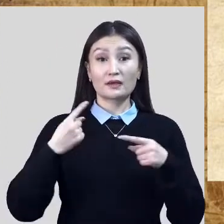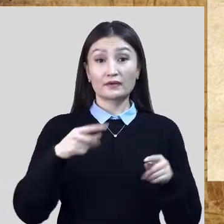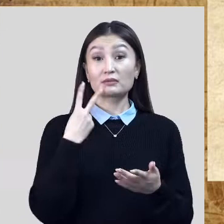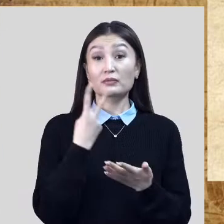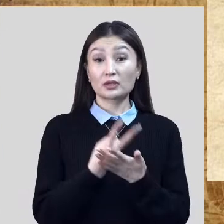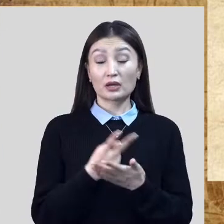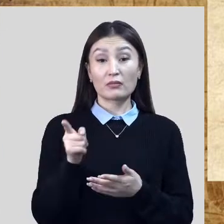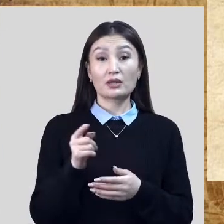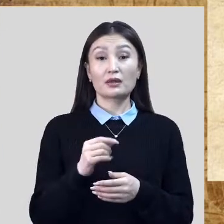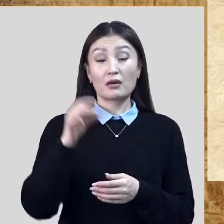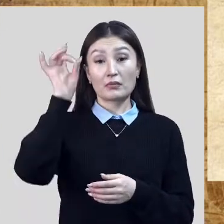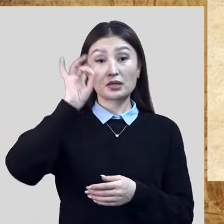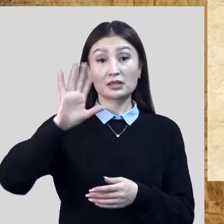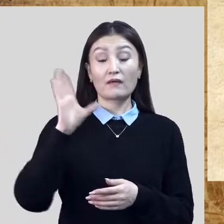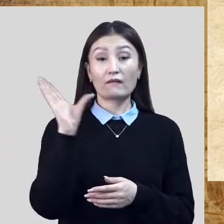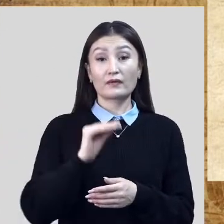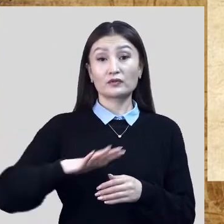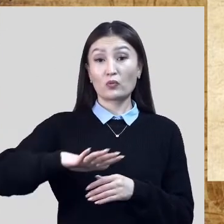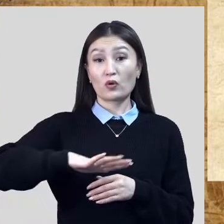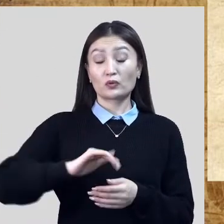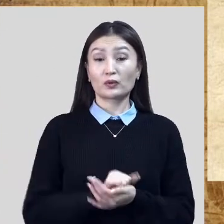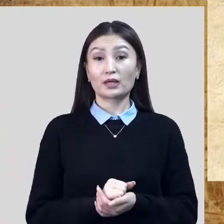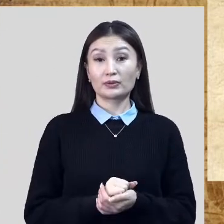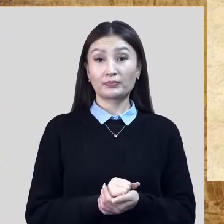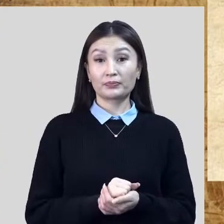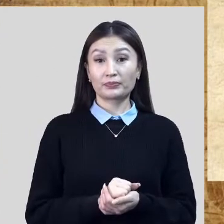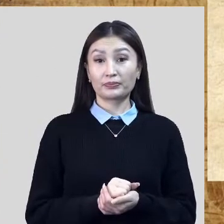взглядом она прославилась во всем округе.